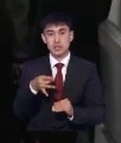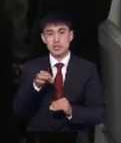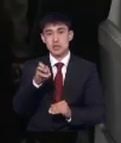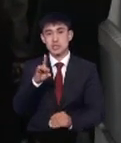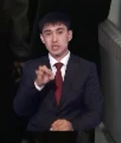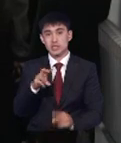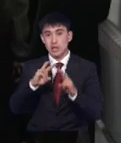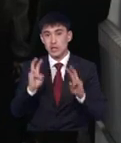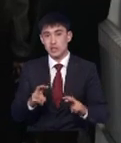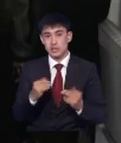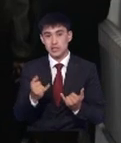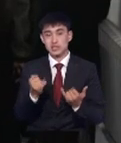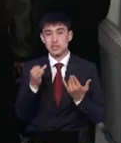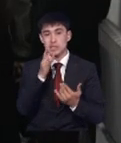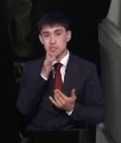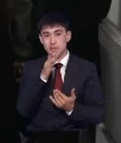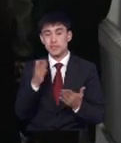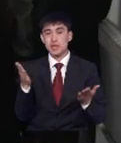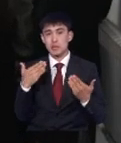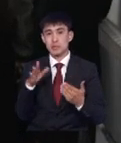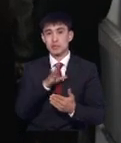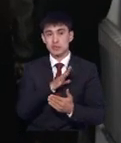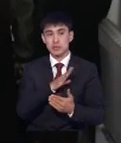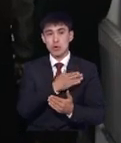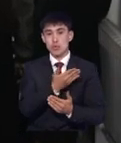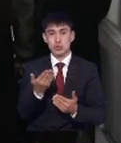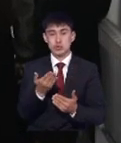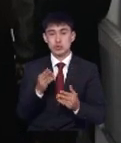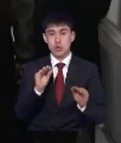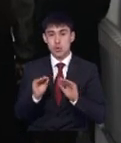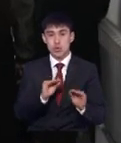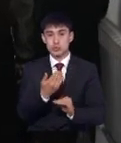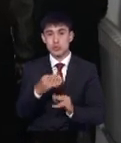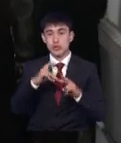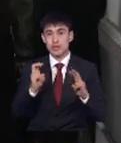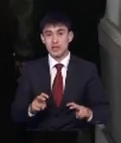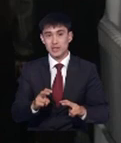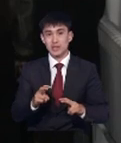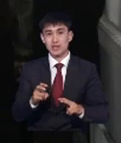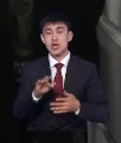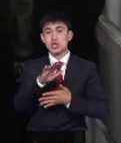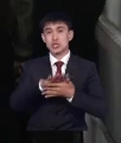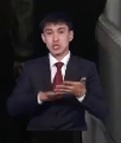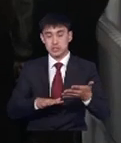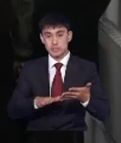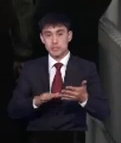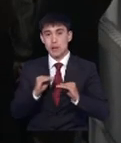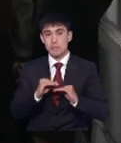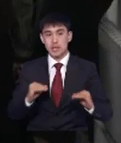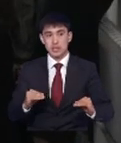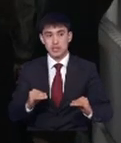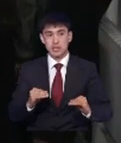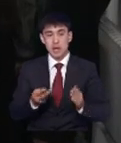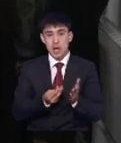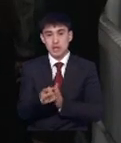ауданының лагерлерінде қазіргі таңда демалып жатыр. Яғни осы қойылым сол лагерлерде өз жалғасын табып, балаларға сол